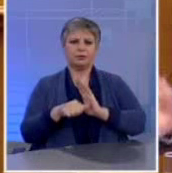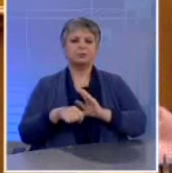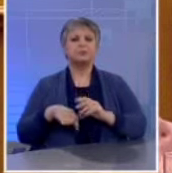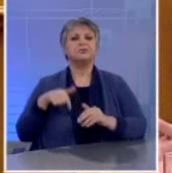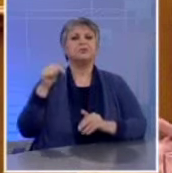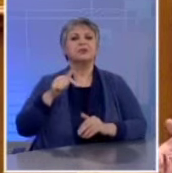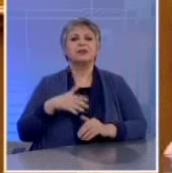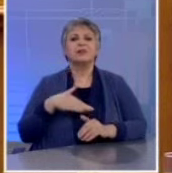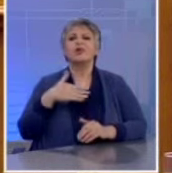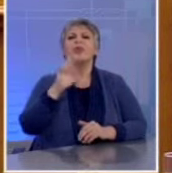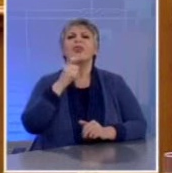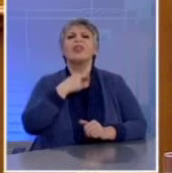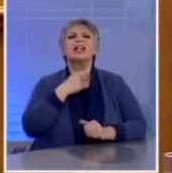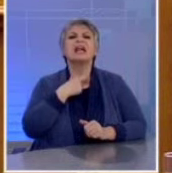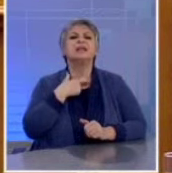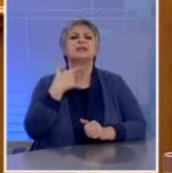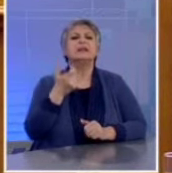είναι ο Παναθηναϊκός.